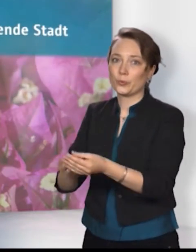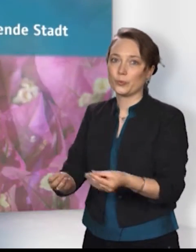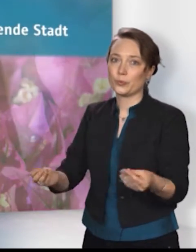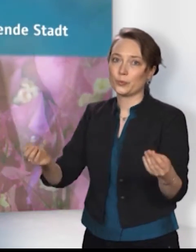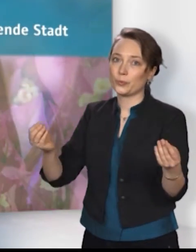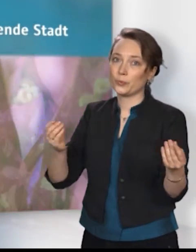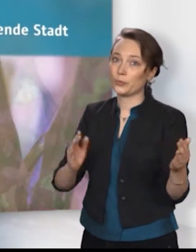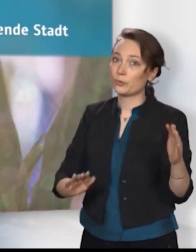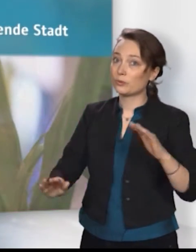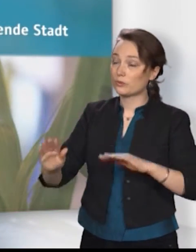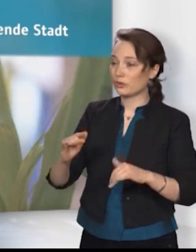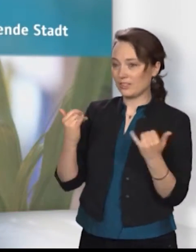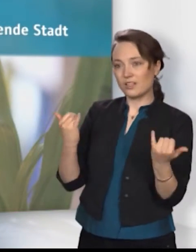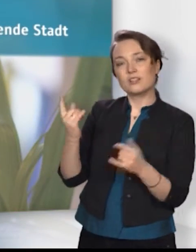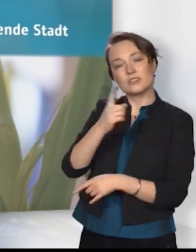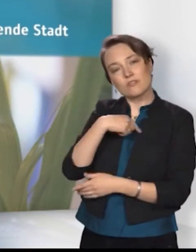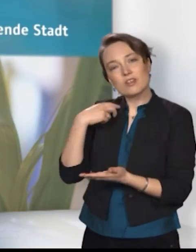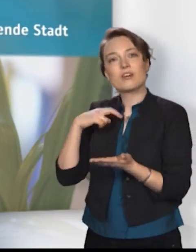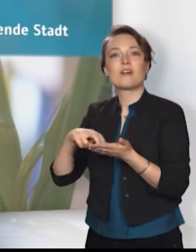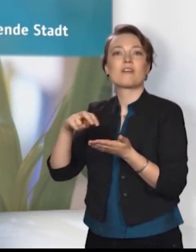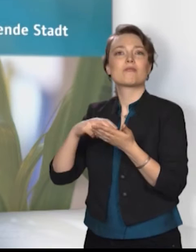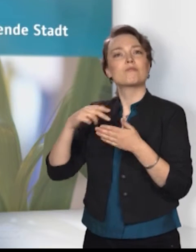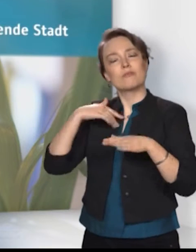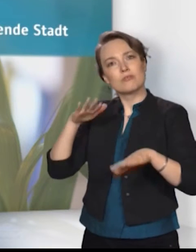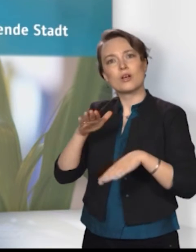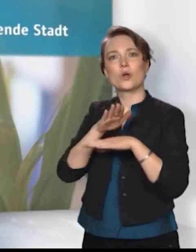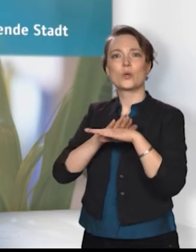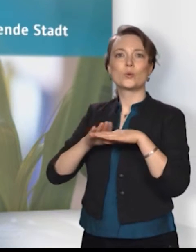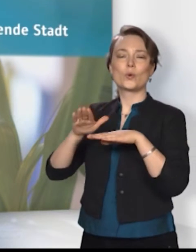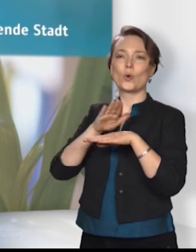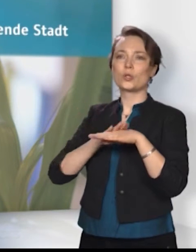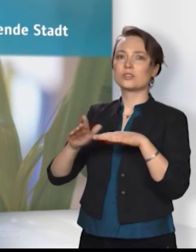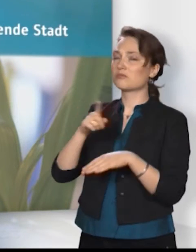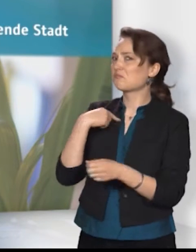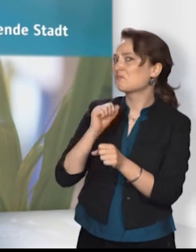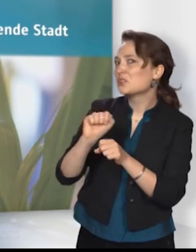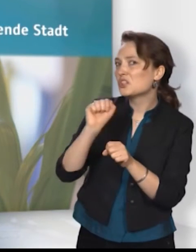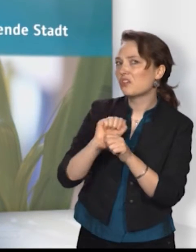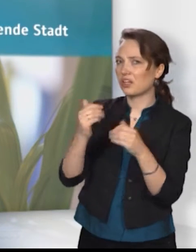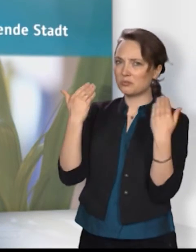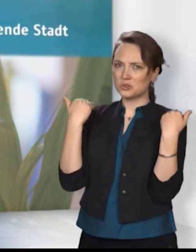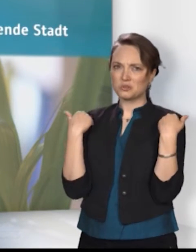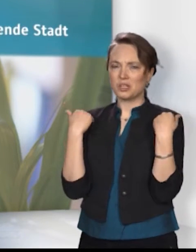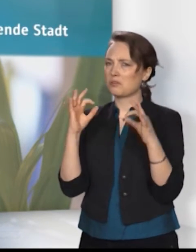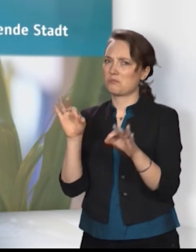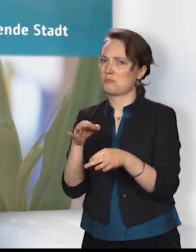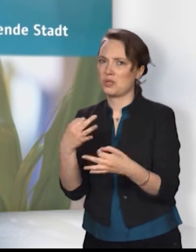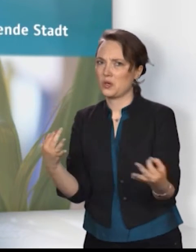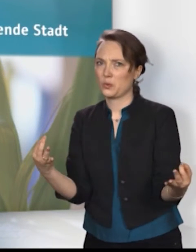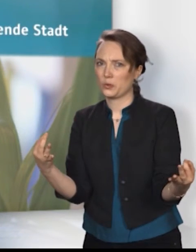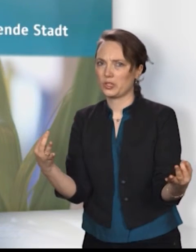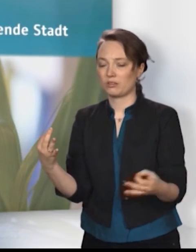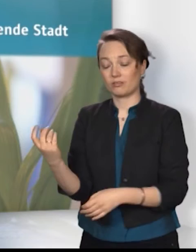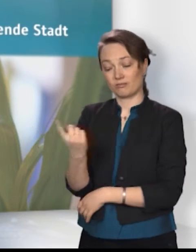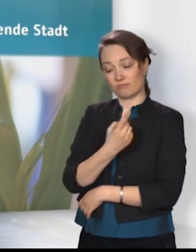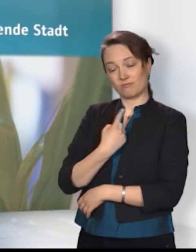Zeit. Und nun gehen wir getrost und beschweren uns nicht,